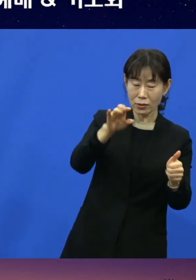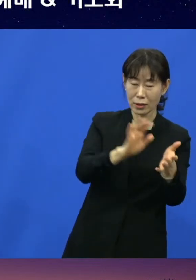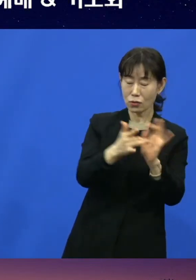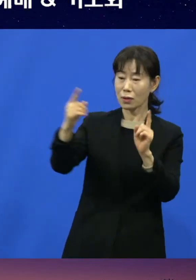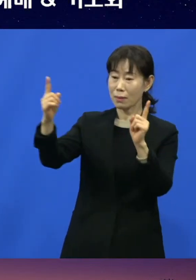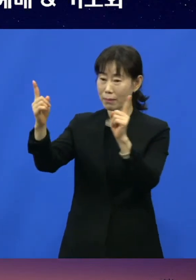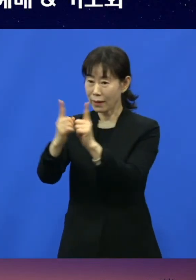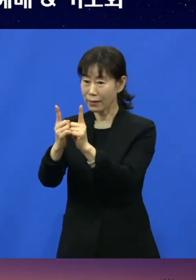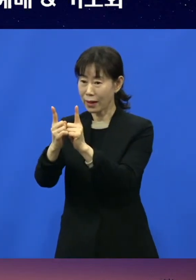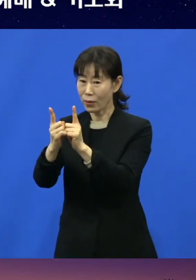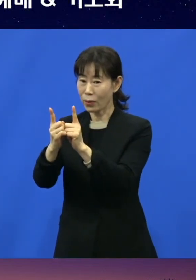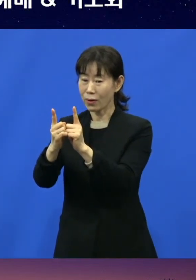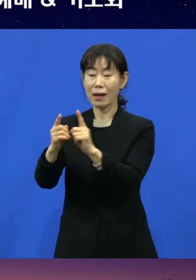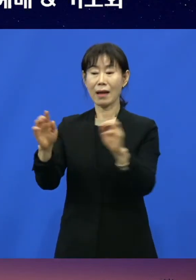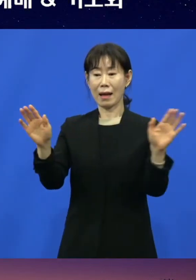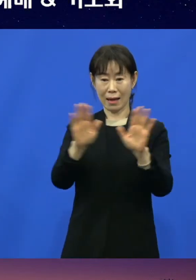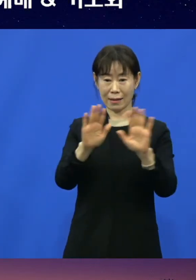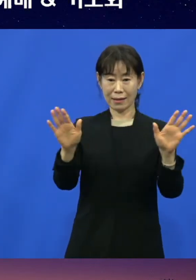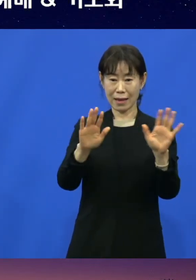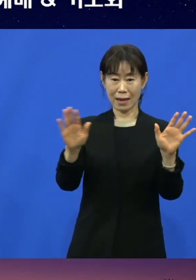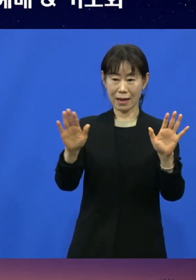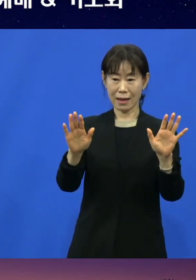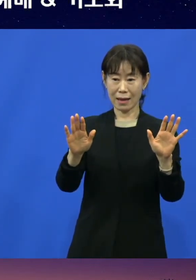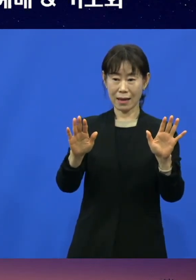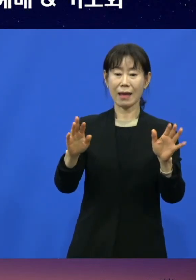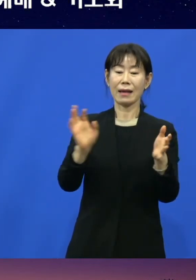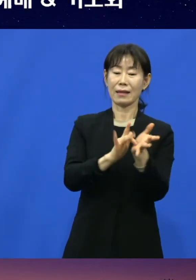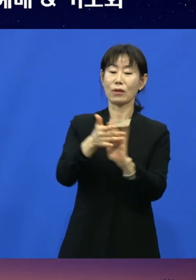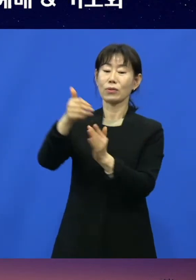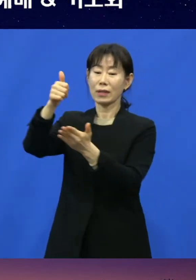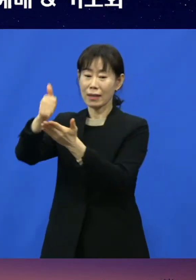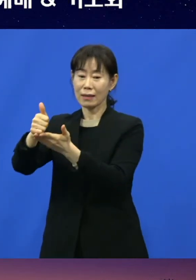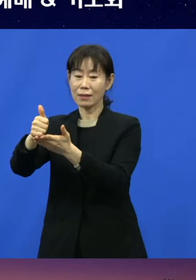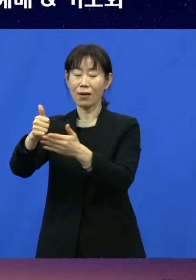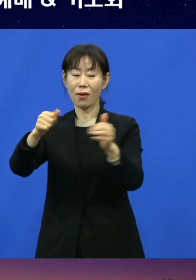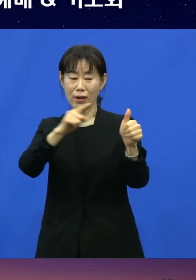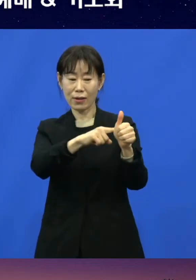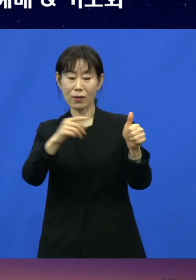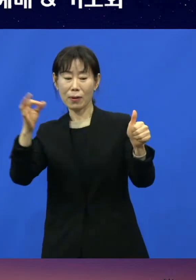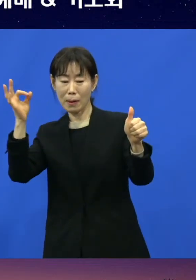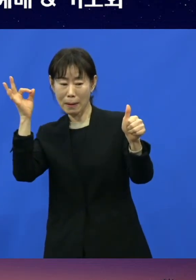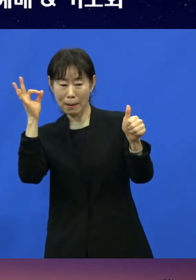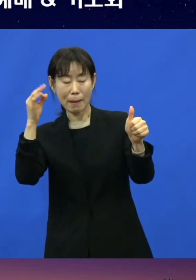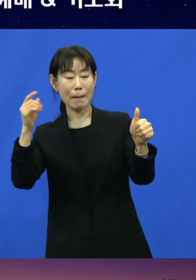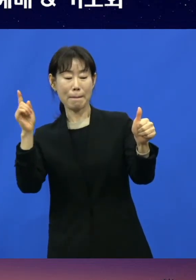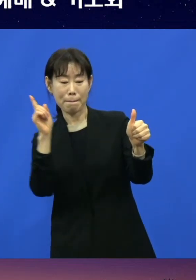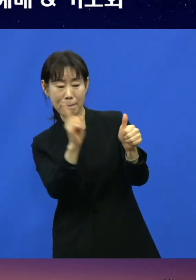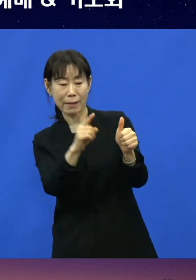예수님이 삭개오를 만나러 그곳에 가신 거예요.